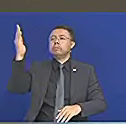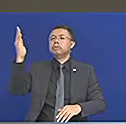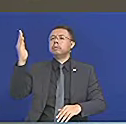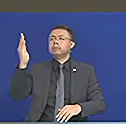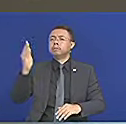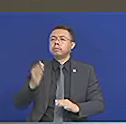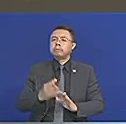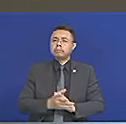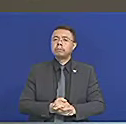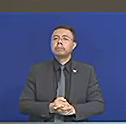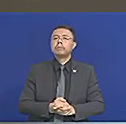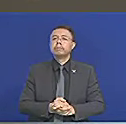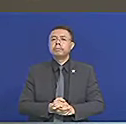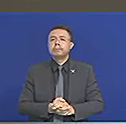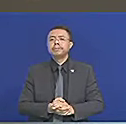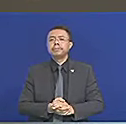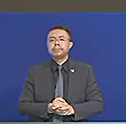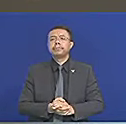tanganmu,